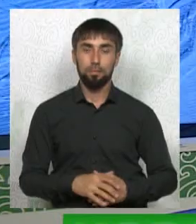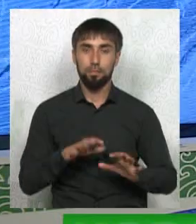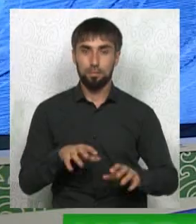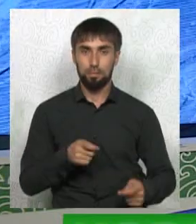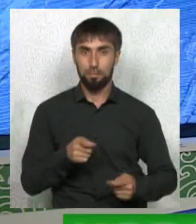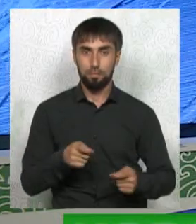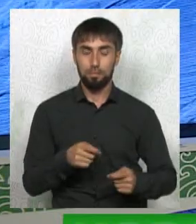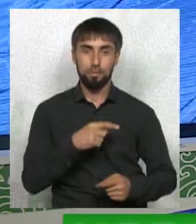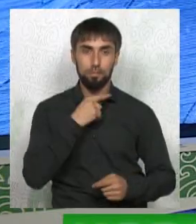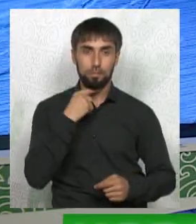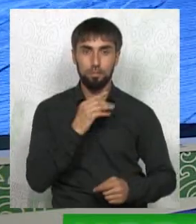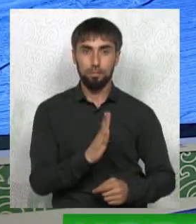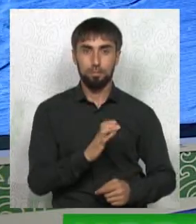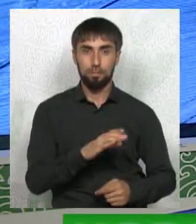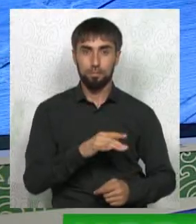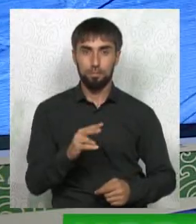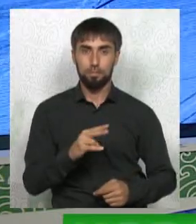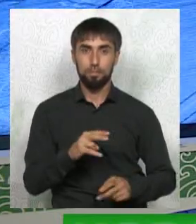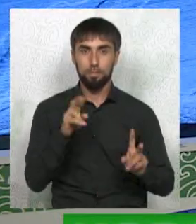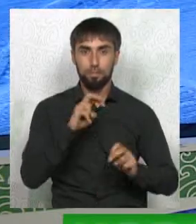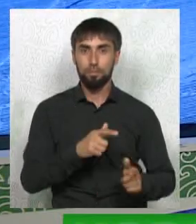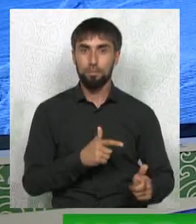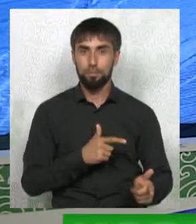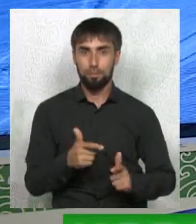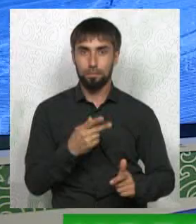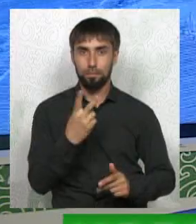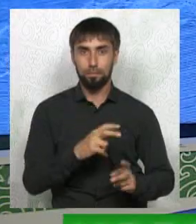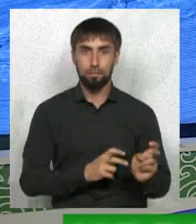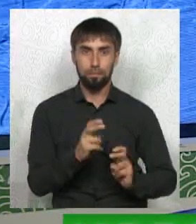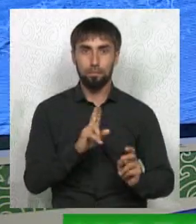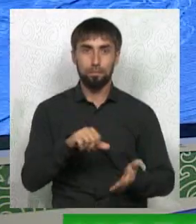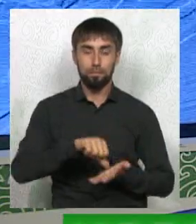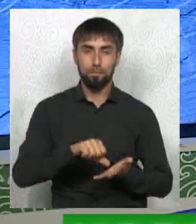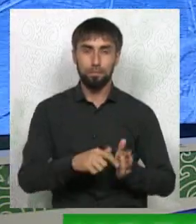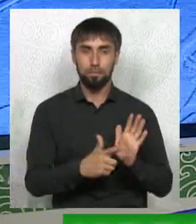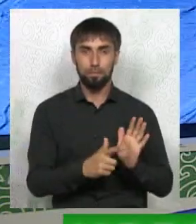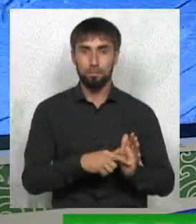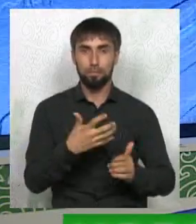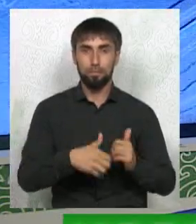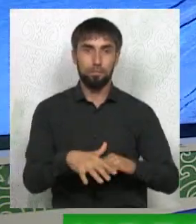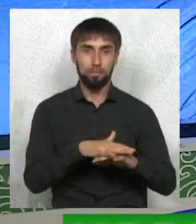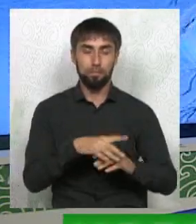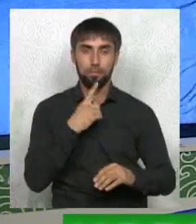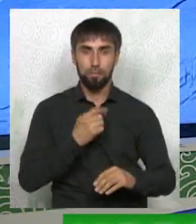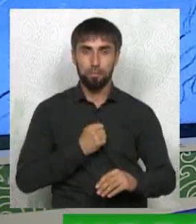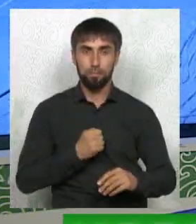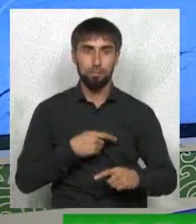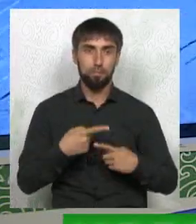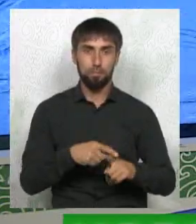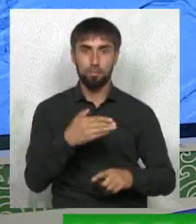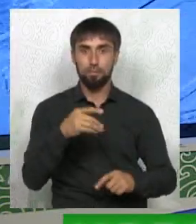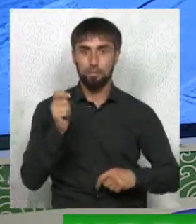Председатель правительства Ингушетии Владимир Сластенин проверил готовность двух предприятий к участию в 7-м международном военно-техническом